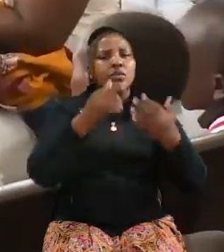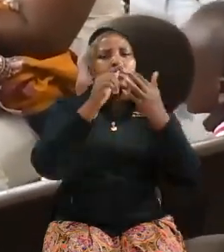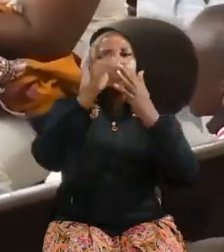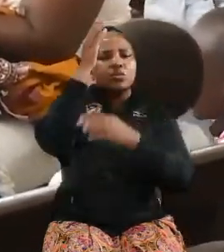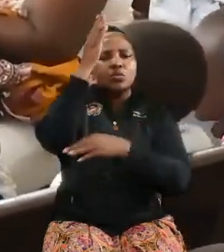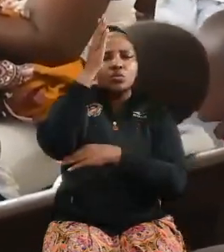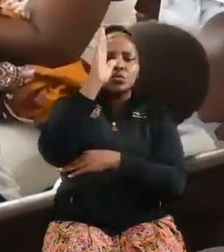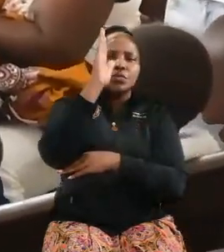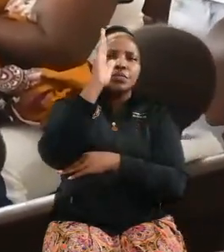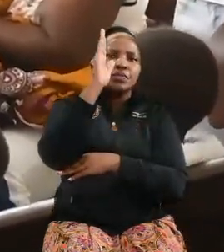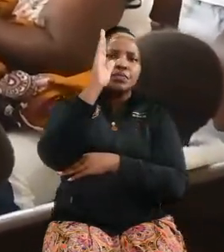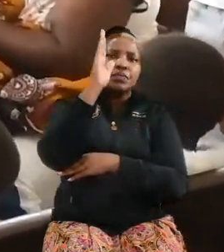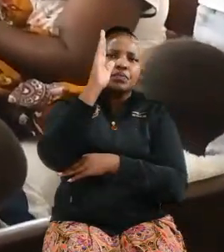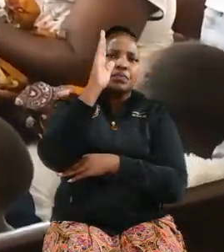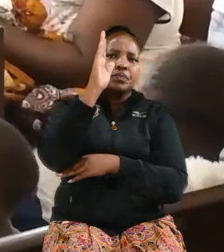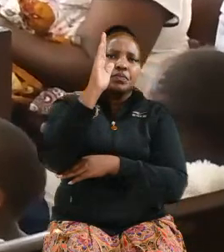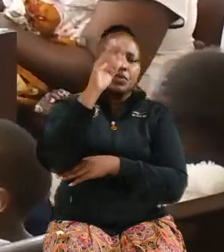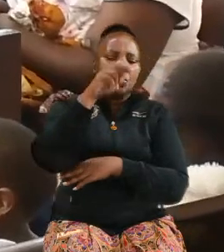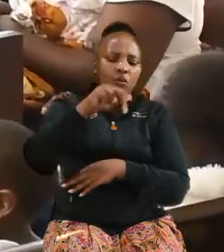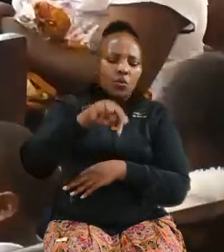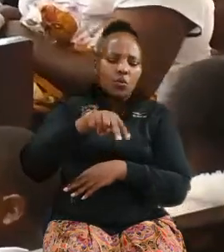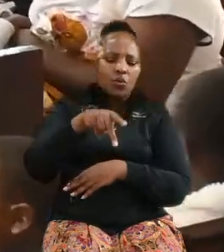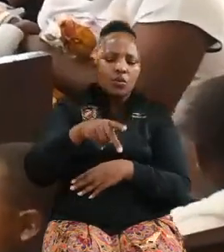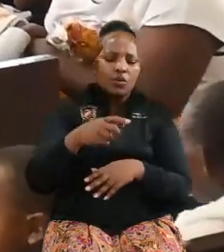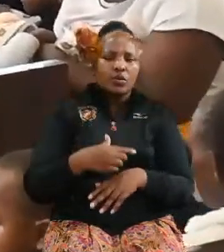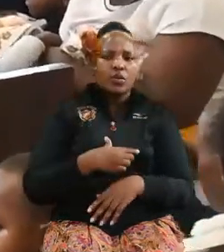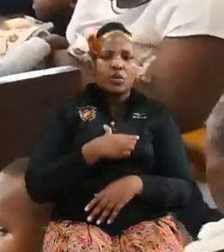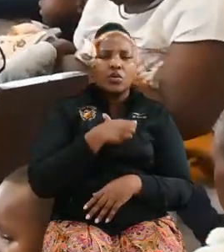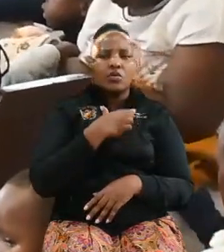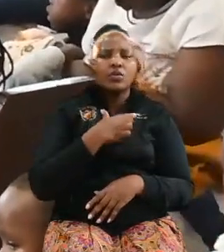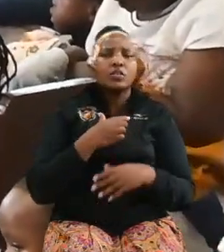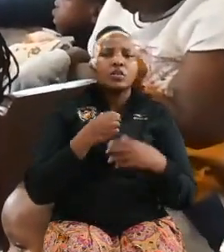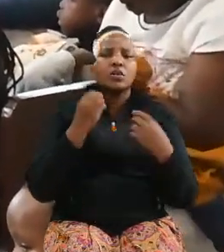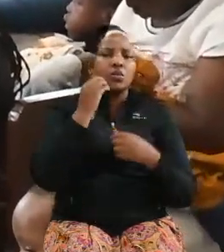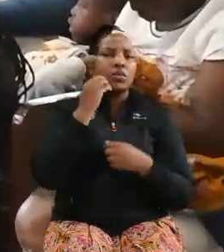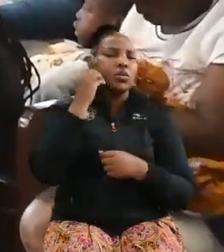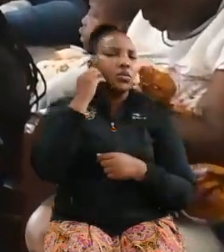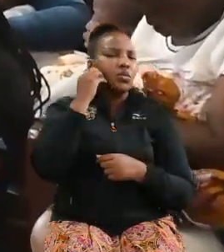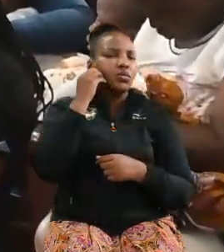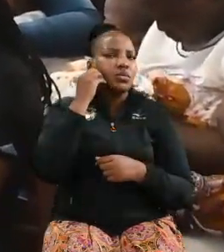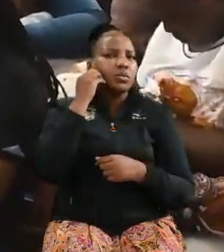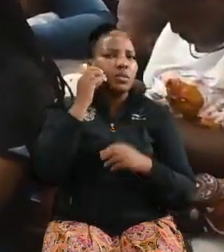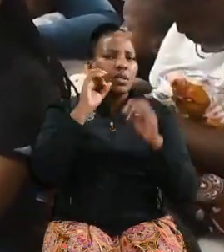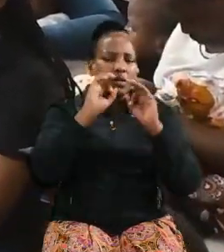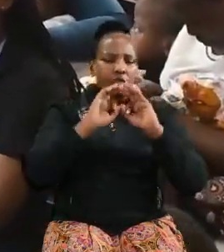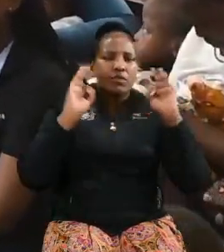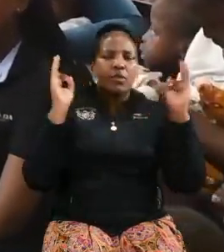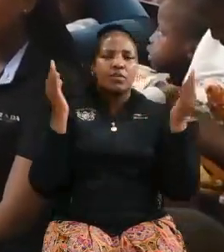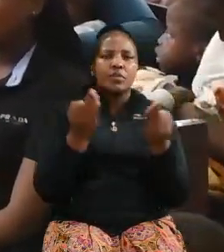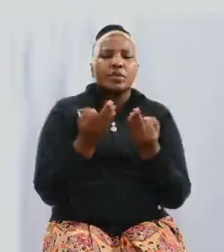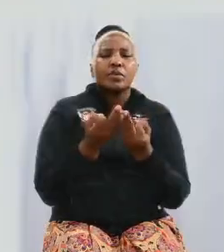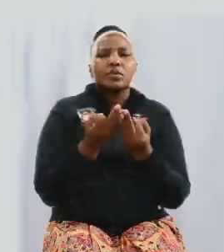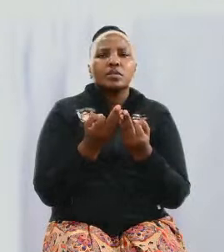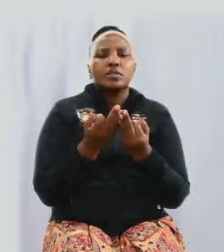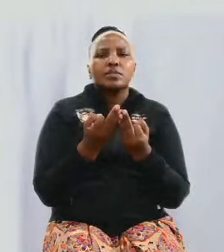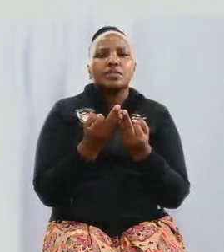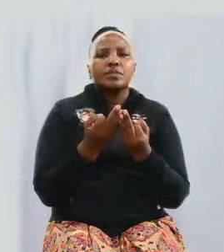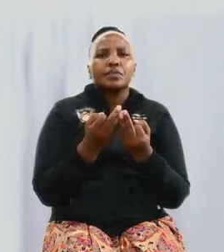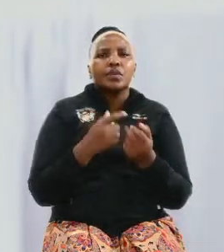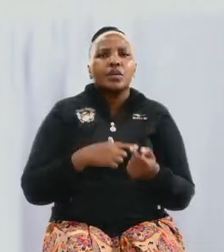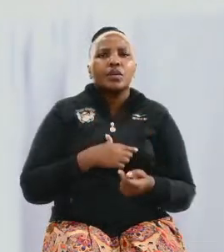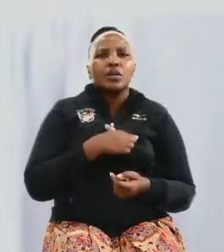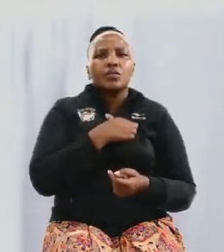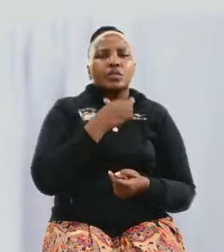mwako Jehova. Tembea kwa manyumba zetu Bwana. Tutembelee kama familia Bwana.